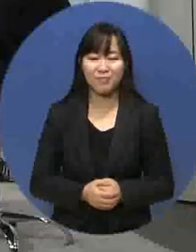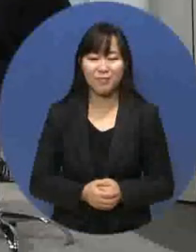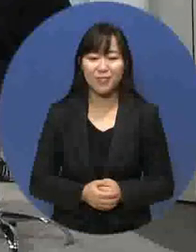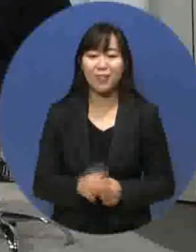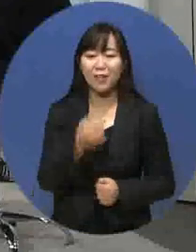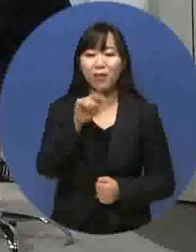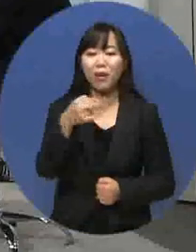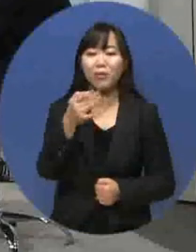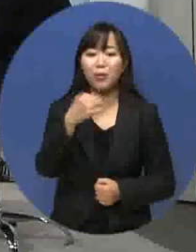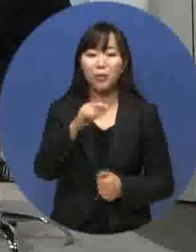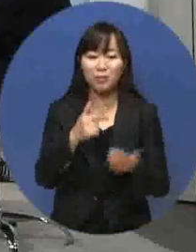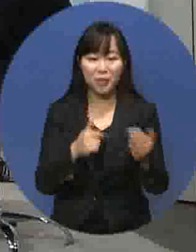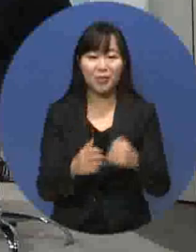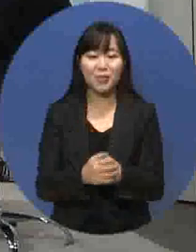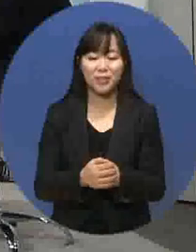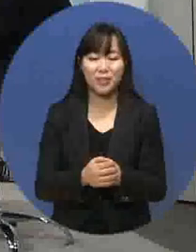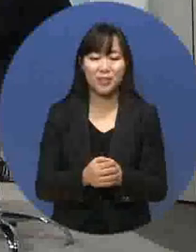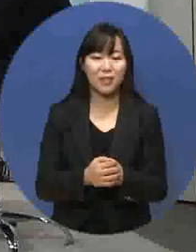곽도원 배우는